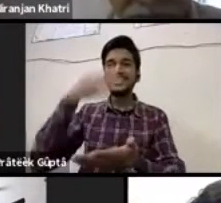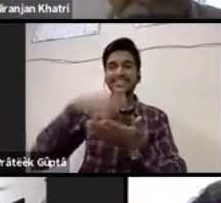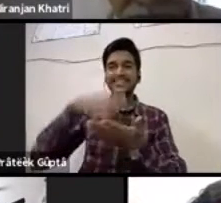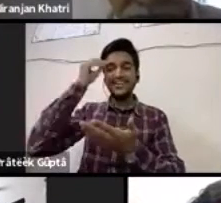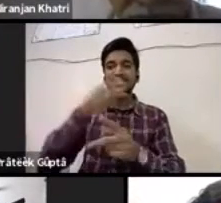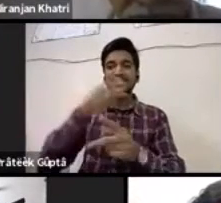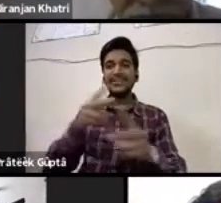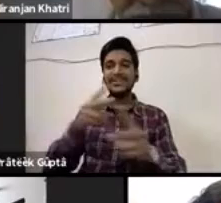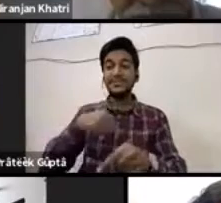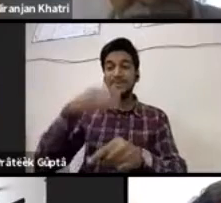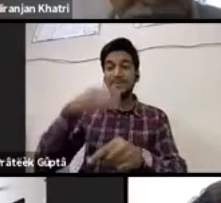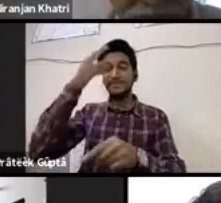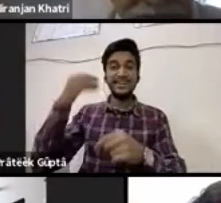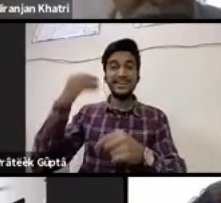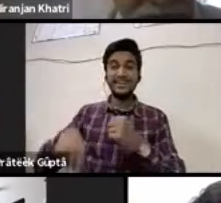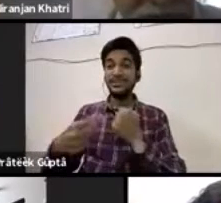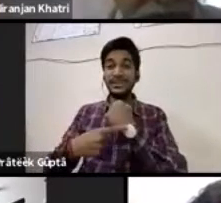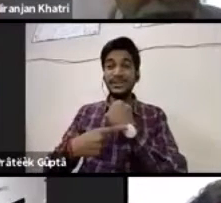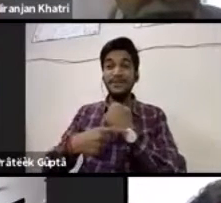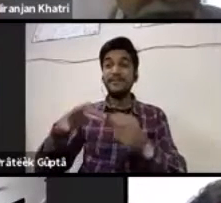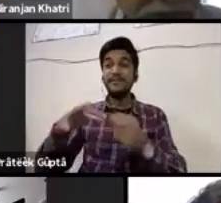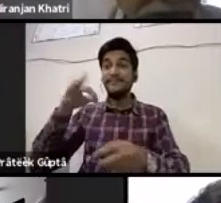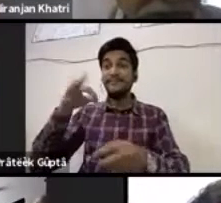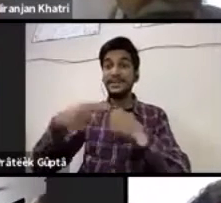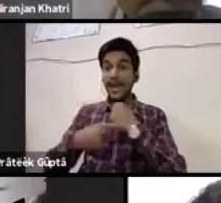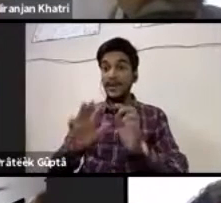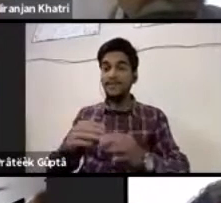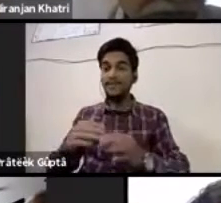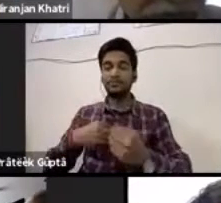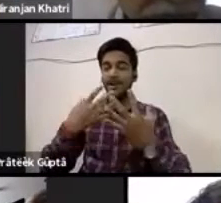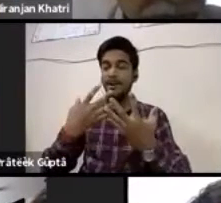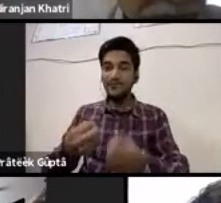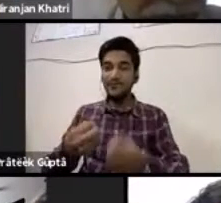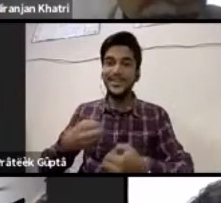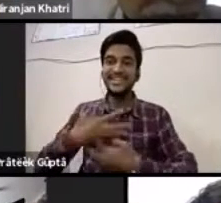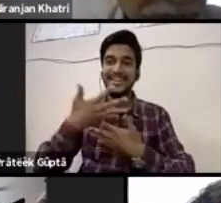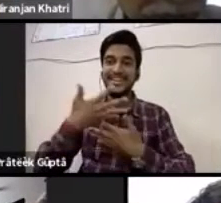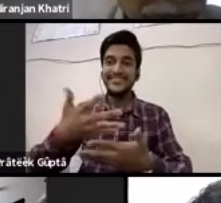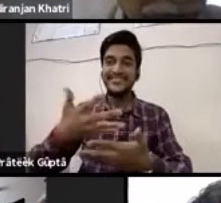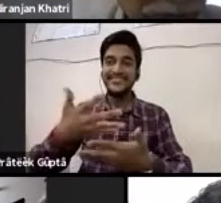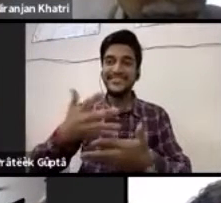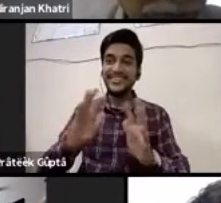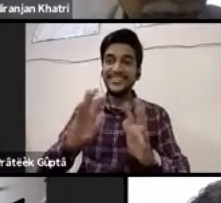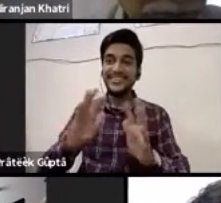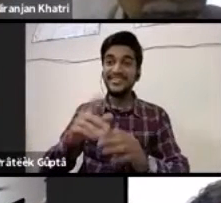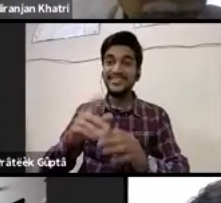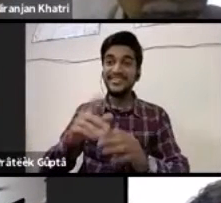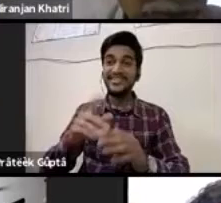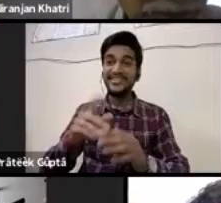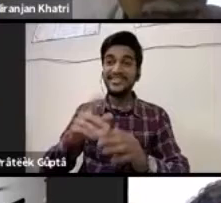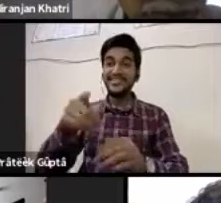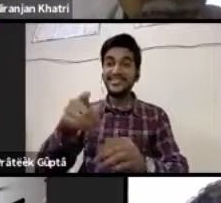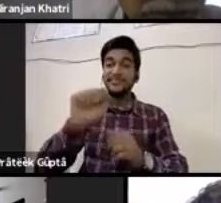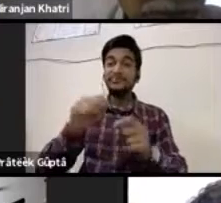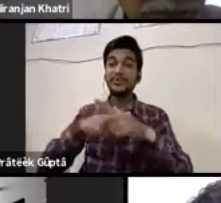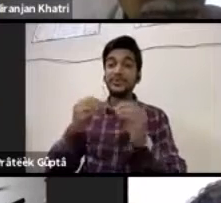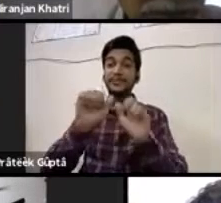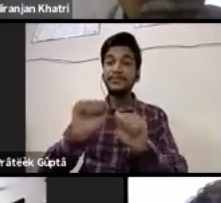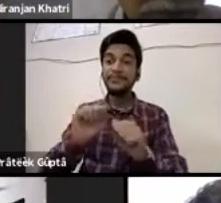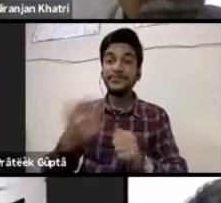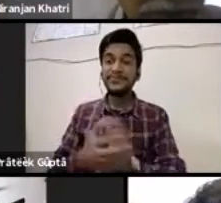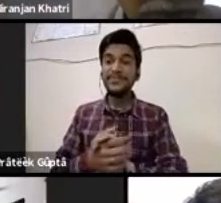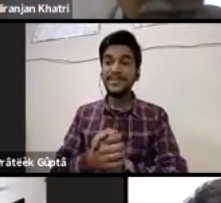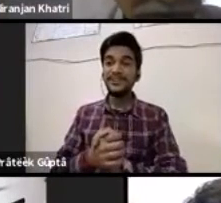या आगे अगर डिस्कशन होगी तो उसमें बात कर लेंगे। लेट मी नाउ क्विकली डू माय जॉब, एंड माय जॉब वाज टू इंट्रोड्यूस दी आवर